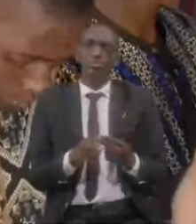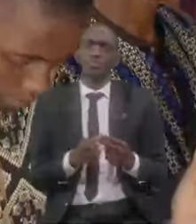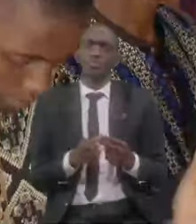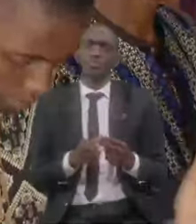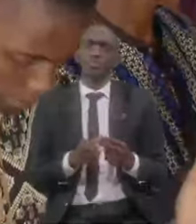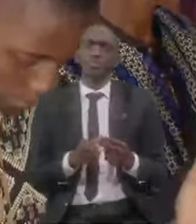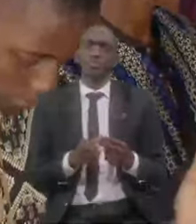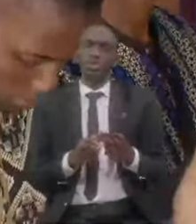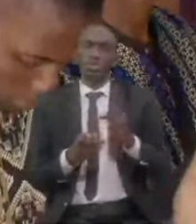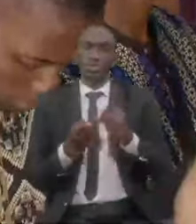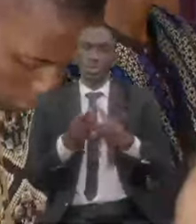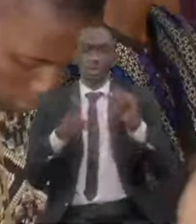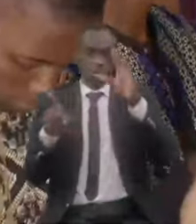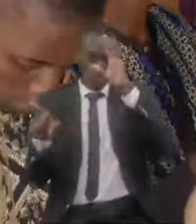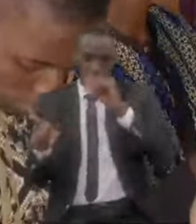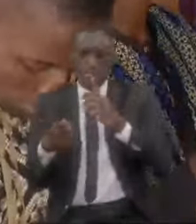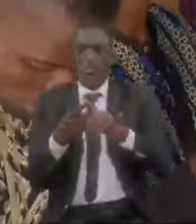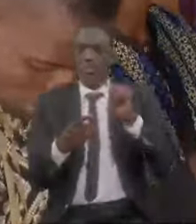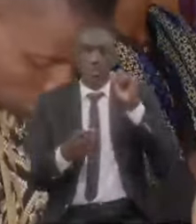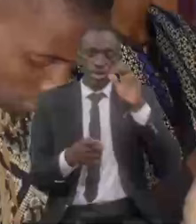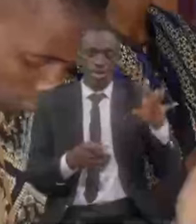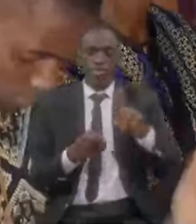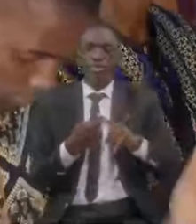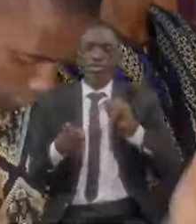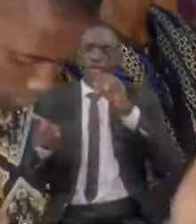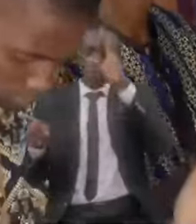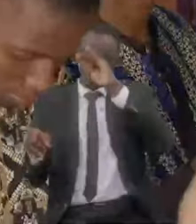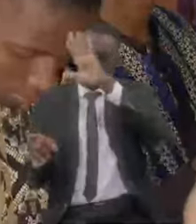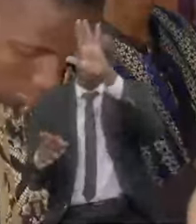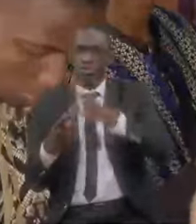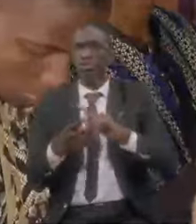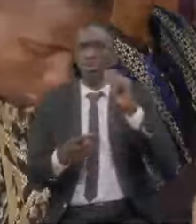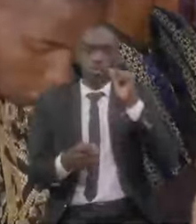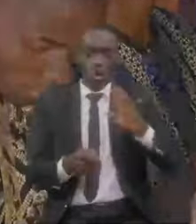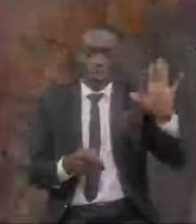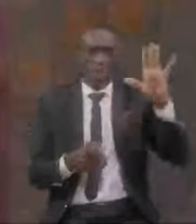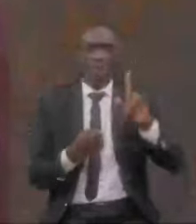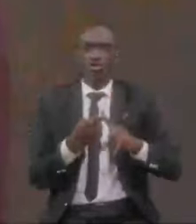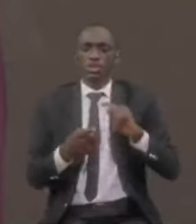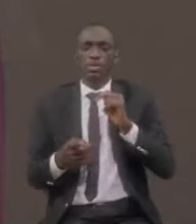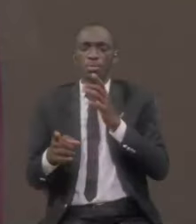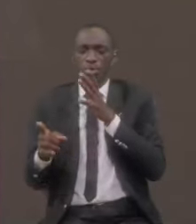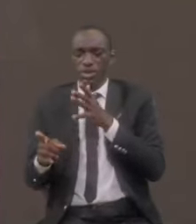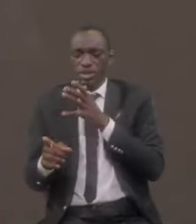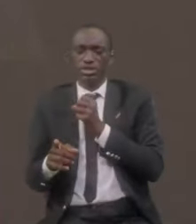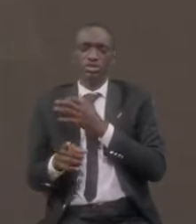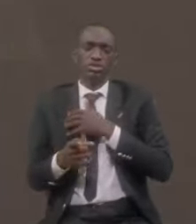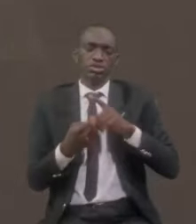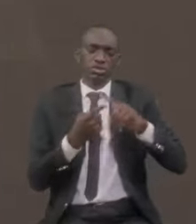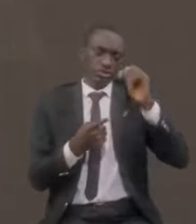Aux garçons, aux filles, aux hommes, aux femmes, aux mères, aux pères, à